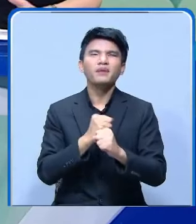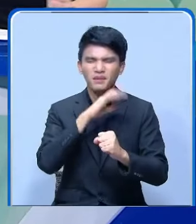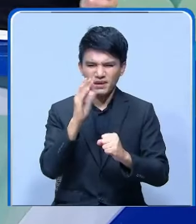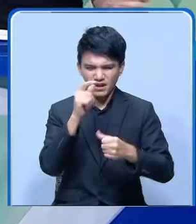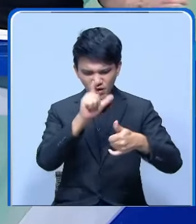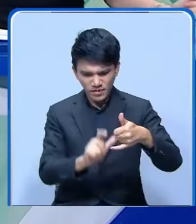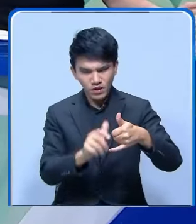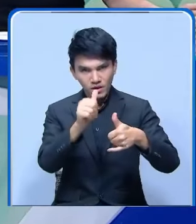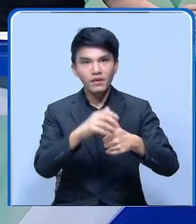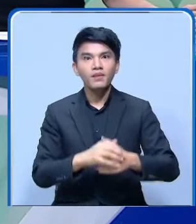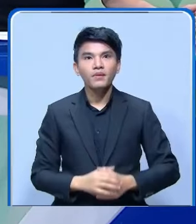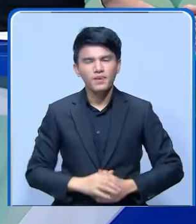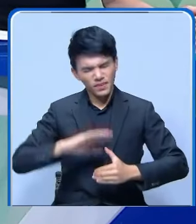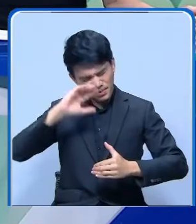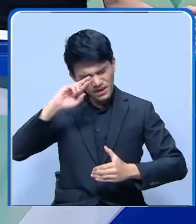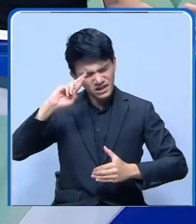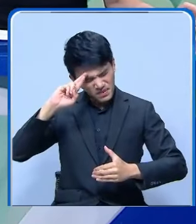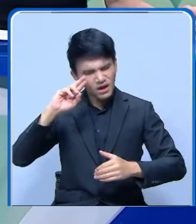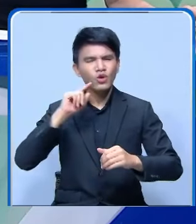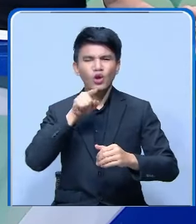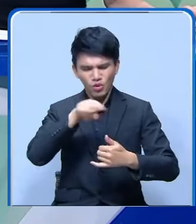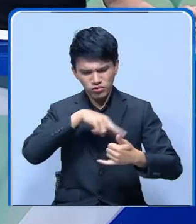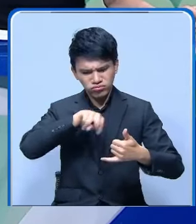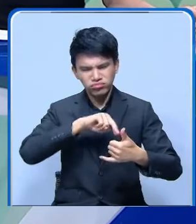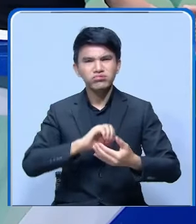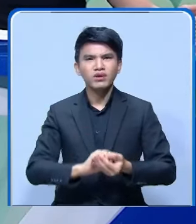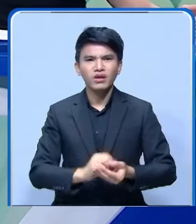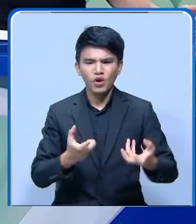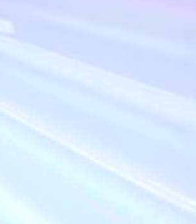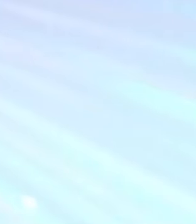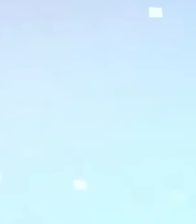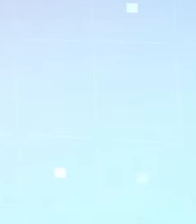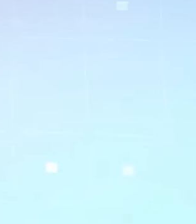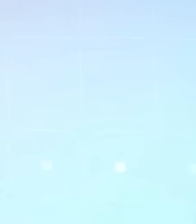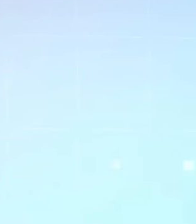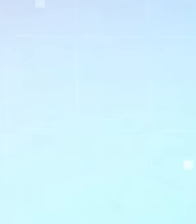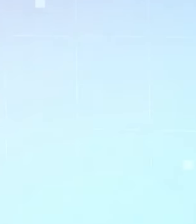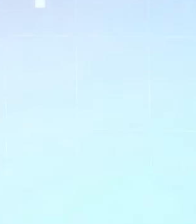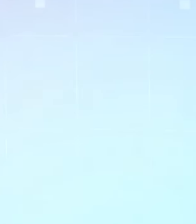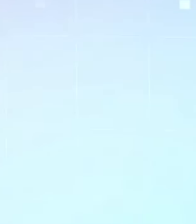า ะ ค่ะแล้วก็อ้างว่าป่วยเป็นวัณโรคก็ต้องไปรักษานะไม่ใช่มาลักรถ ใช่